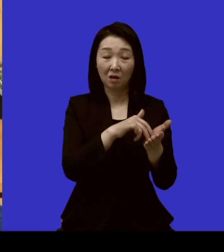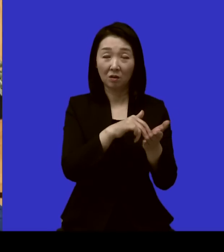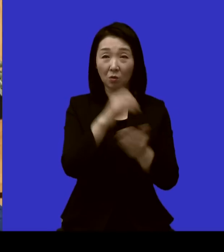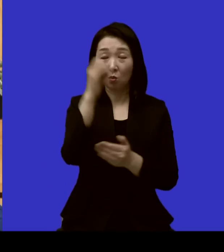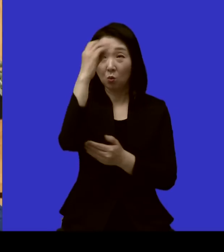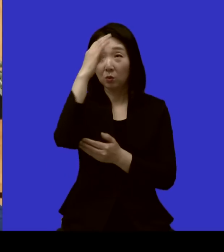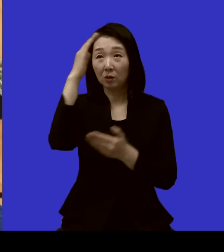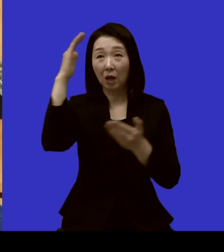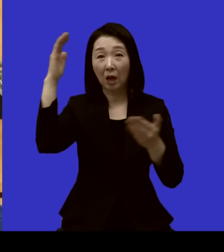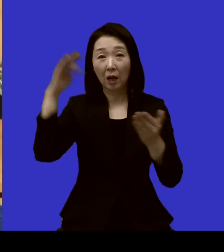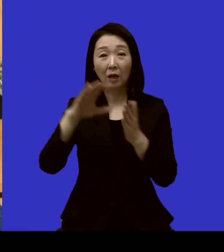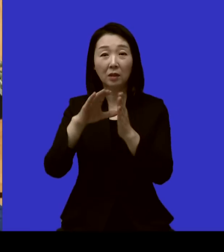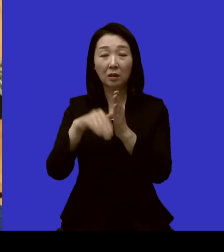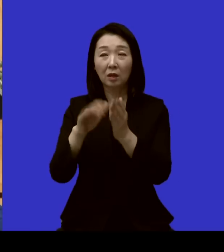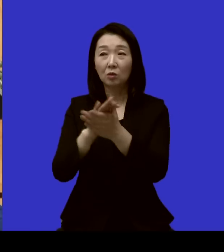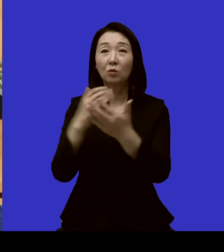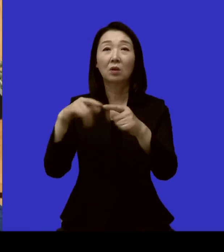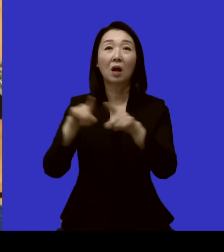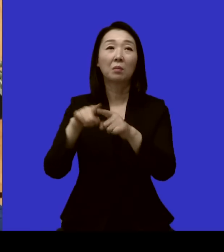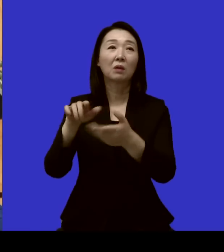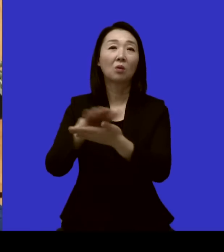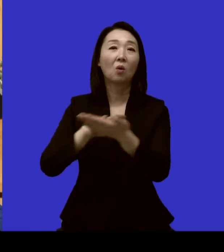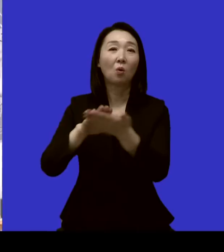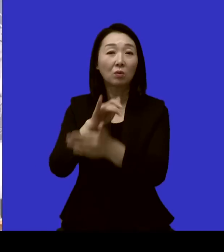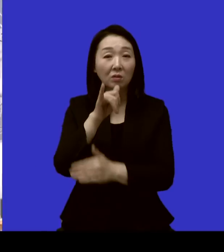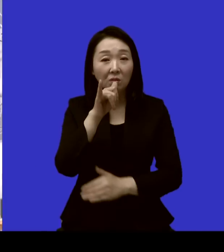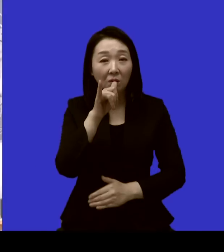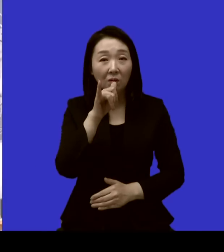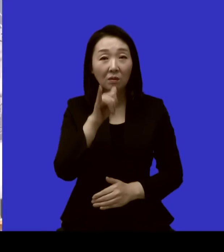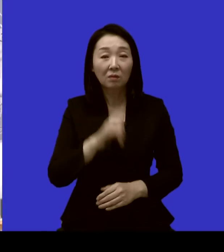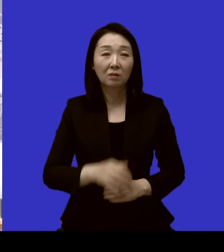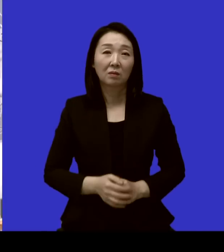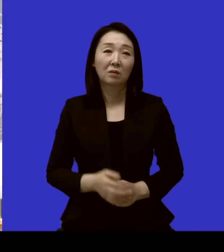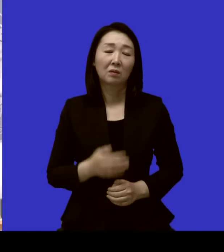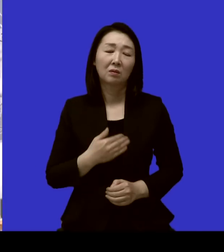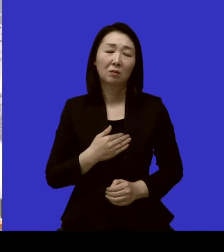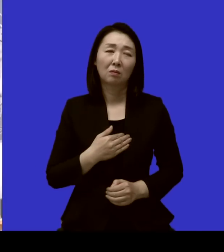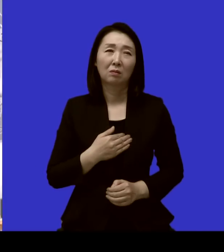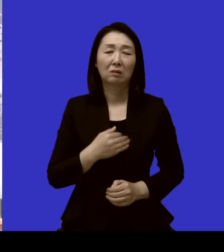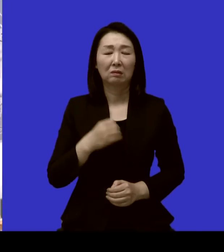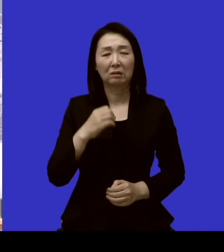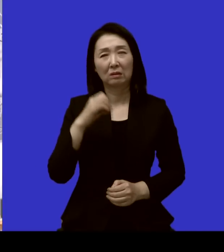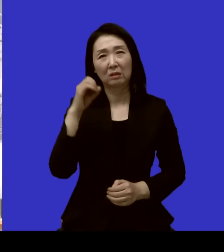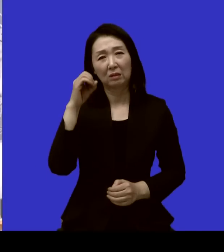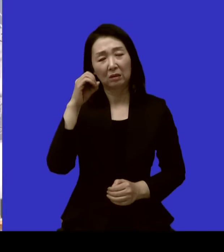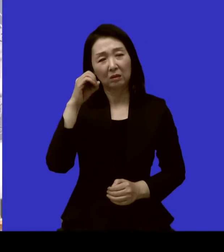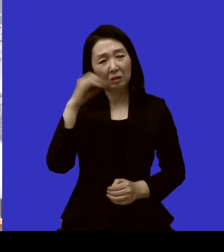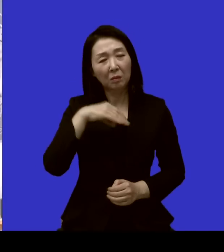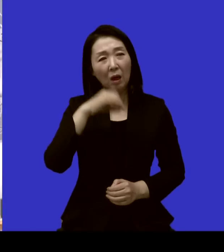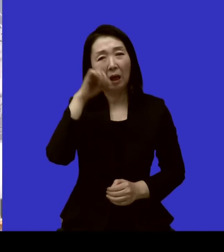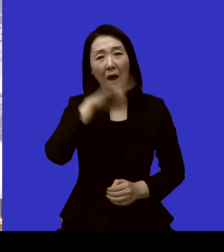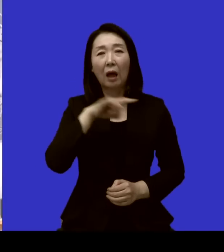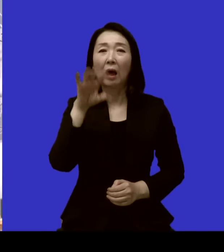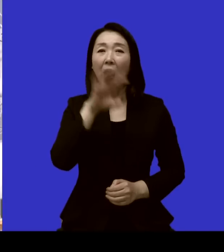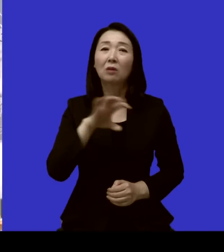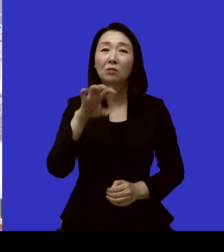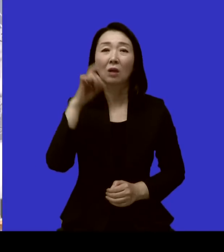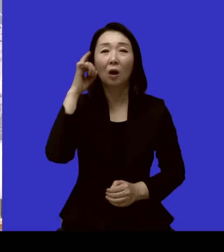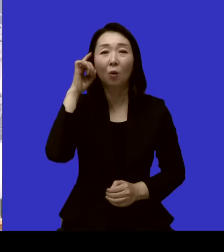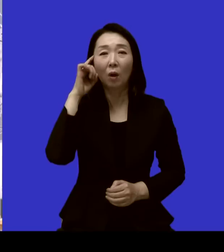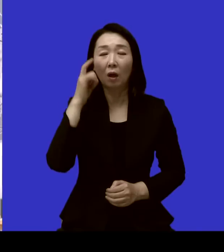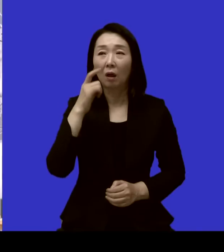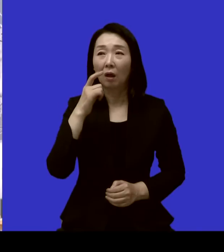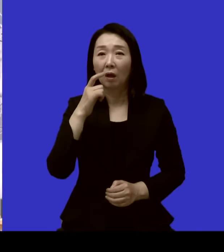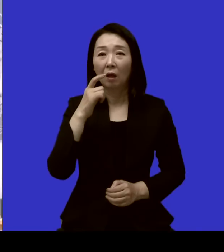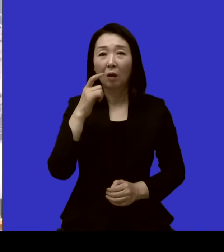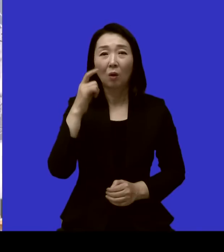돼서 네. 그럼 그런 친구들하고 계속 이제 더 어울리게 된 거예요? 저는 악순환이었는데 네. 일단 저는 그게 달콤했던 게 일단